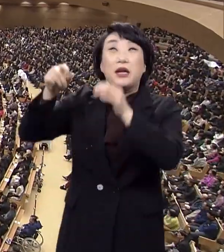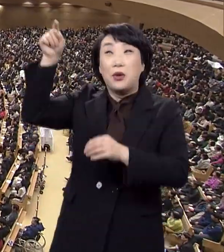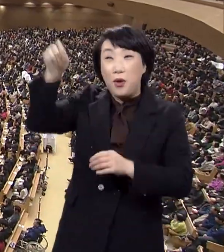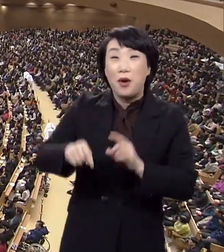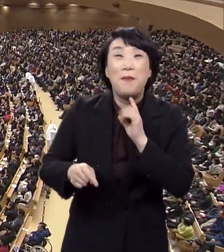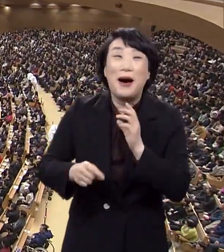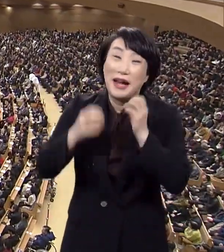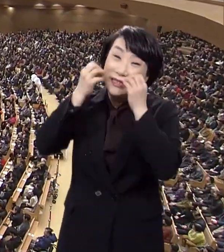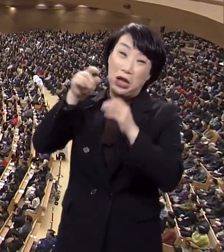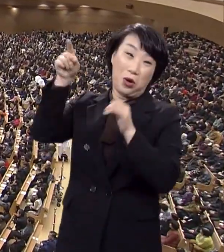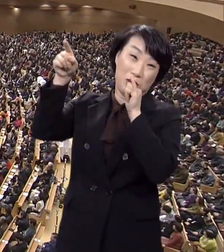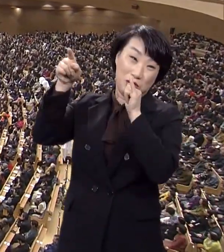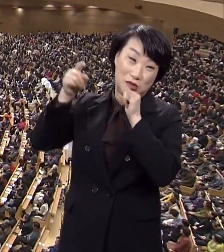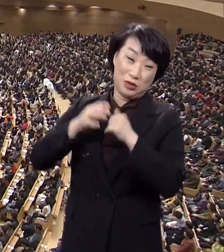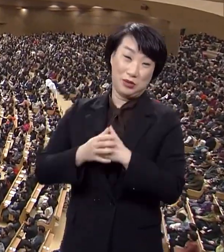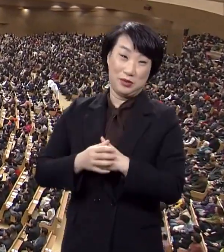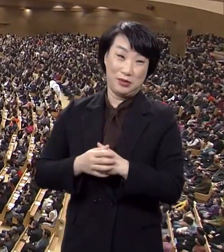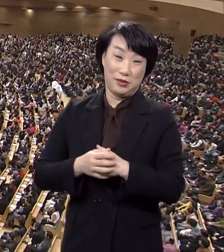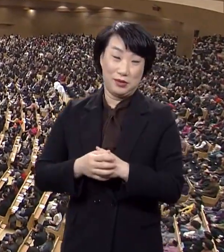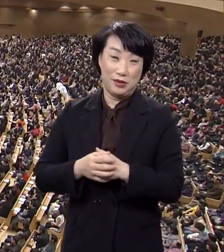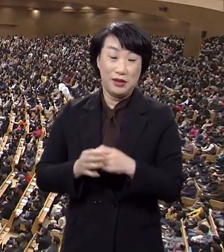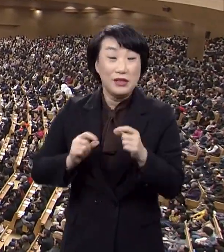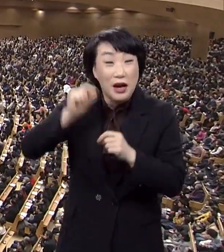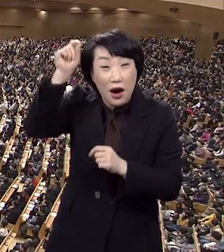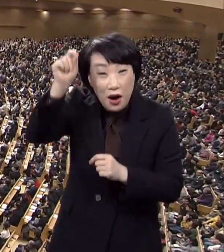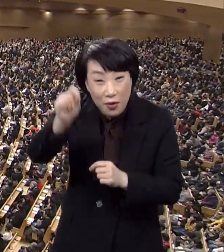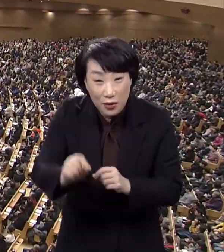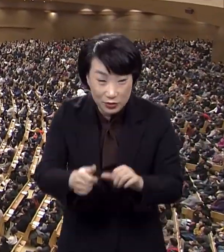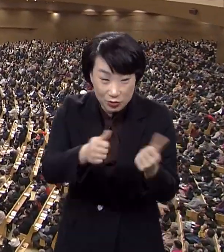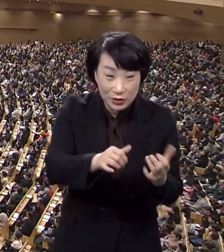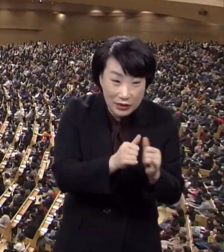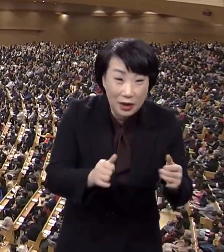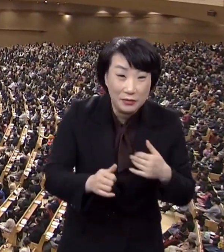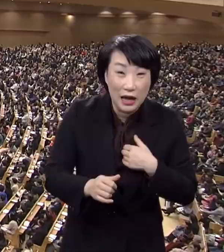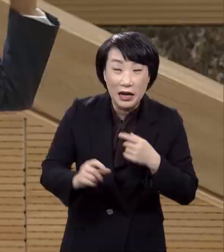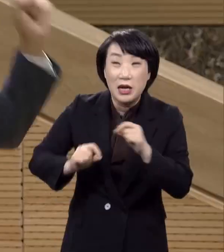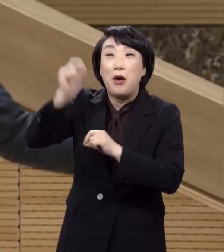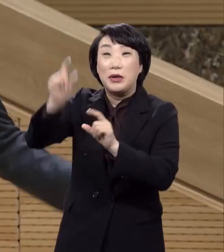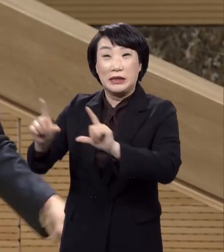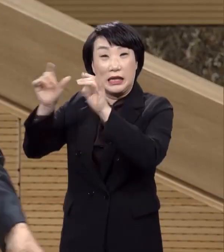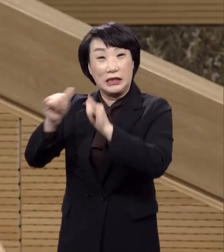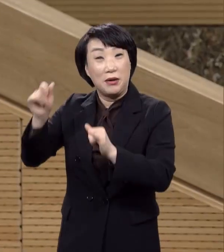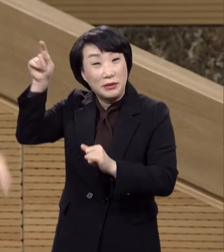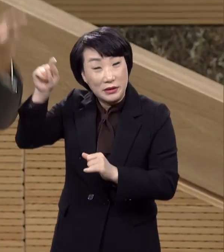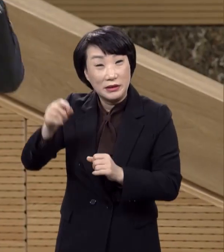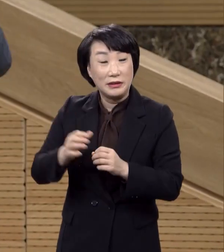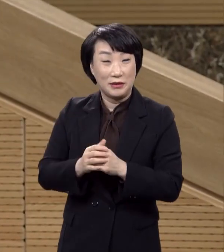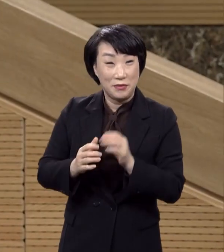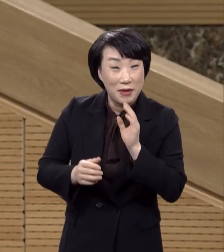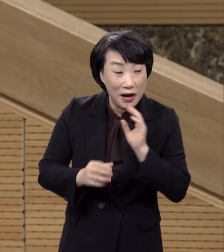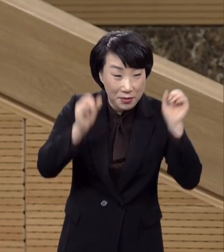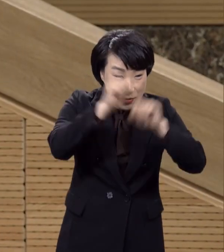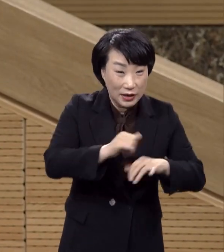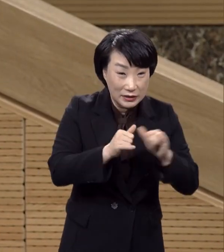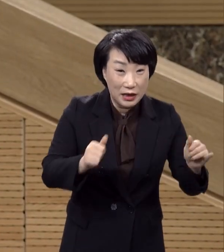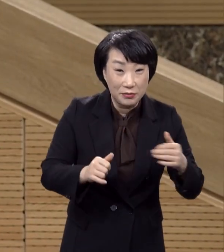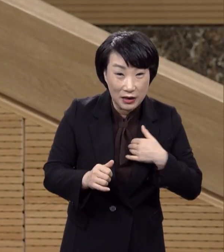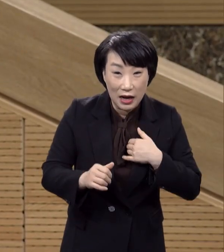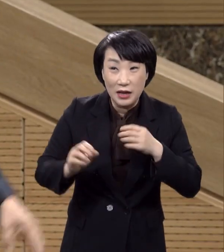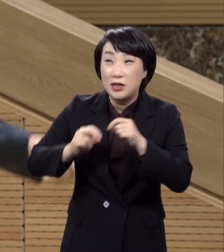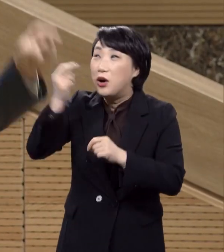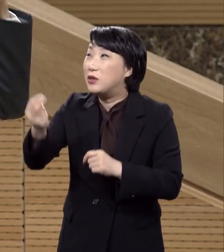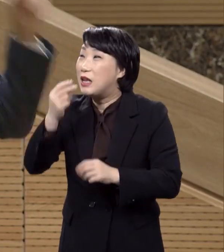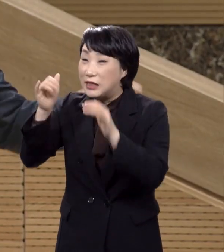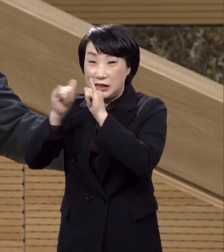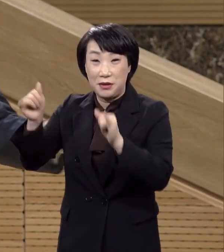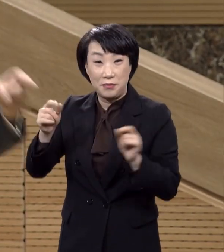온 것만 새 것이라 이 말이오. 영원히 죽을 자가 살 자로, 멸망할 자가 영원히 영생할